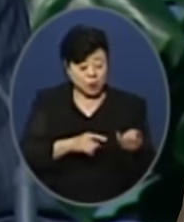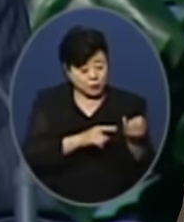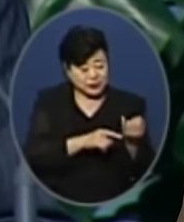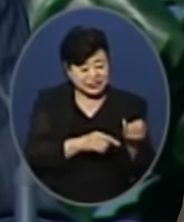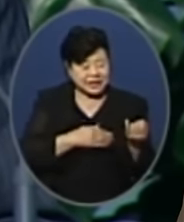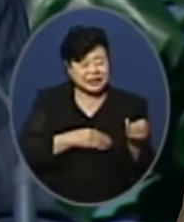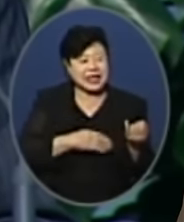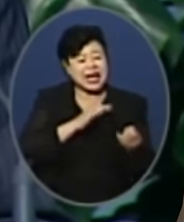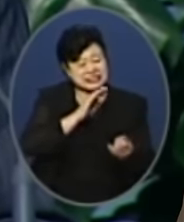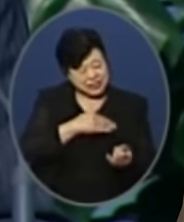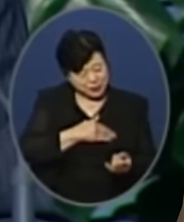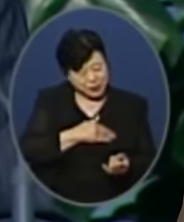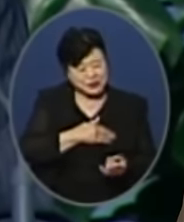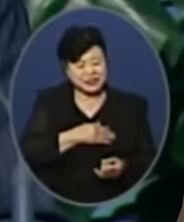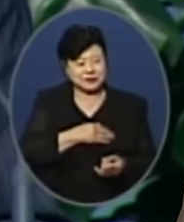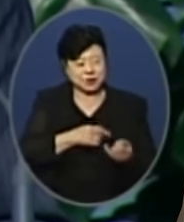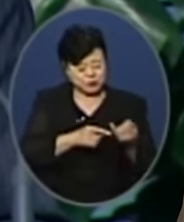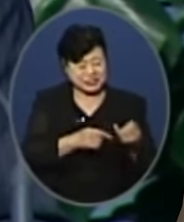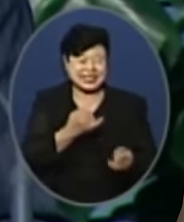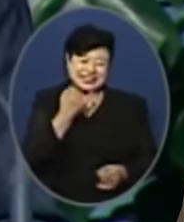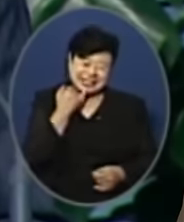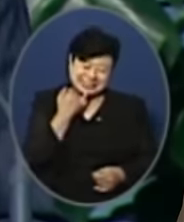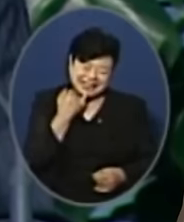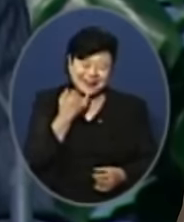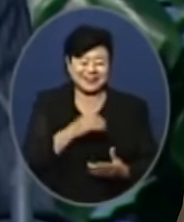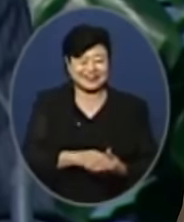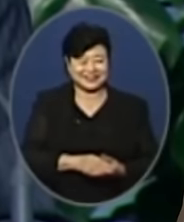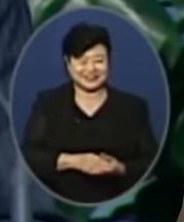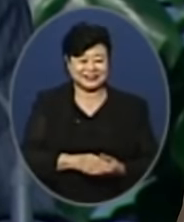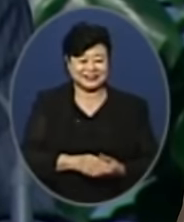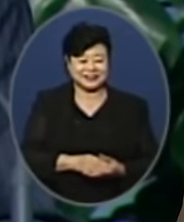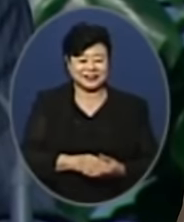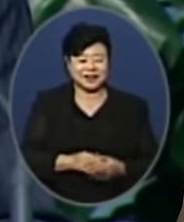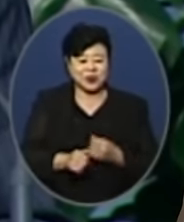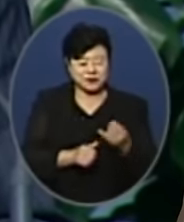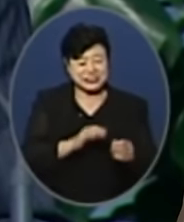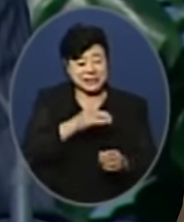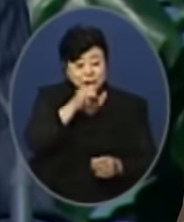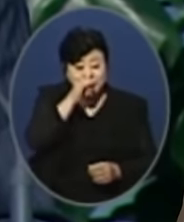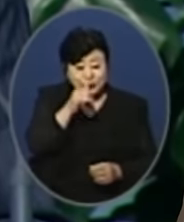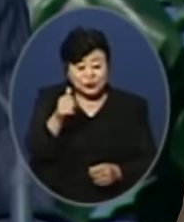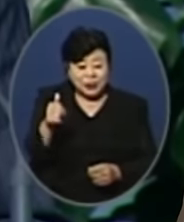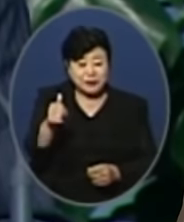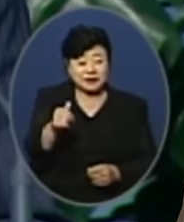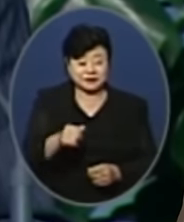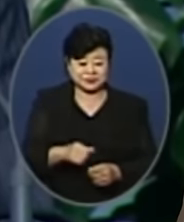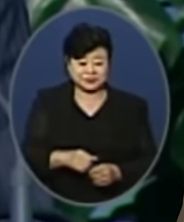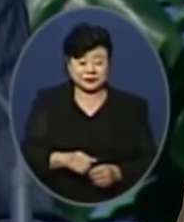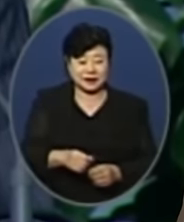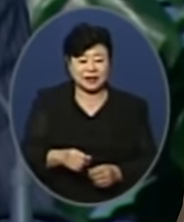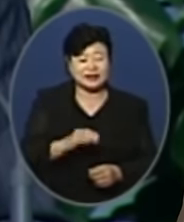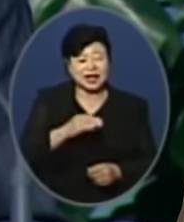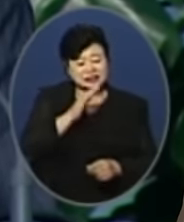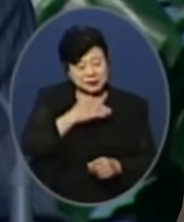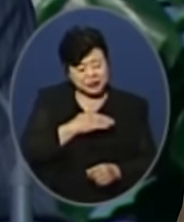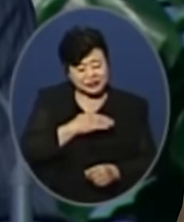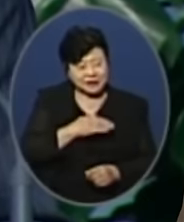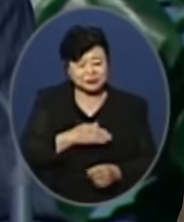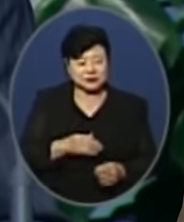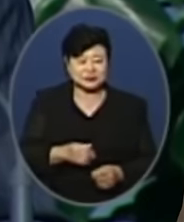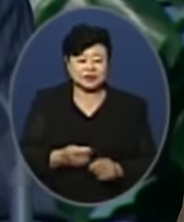나 잘못했어, 부인이 괜찮아요. 부인이 잘못했으면 남편이 부인이 나 잘못했어요,